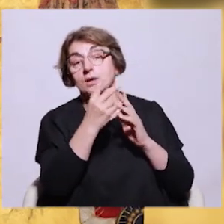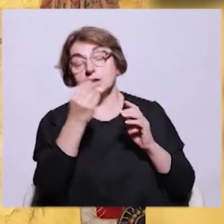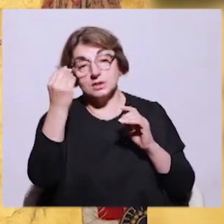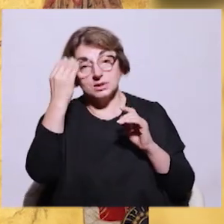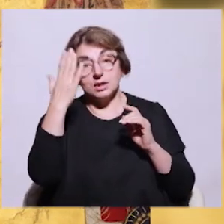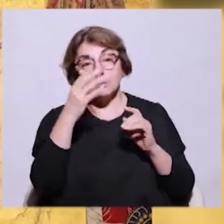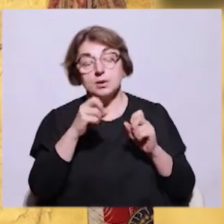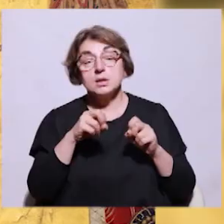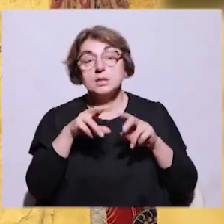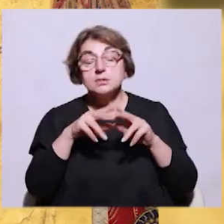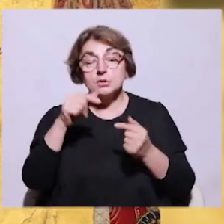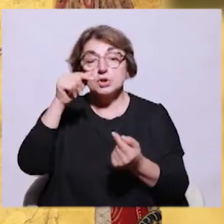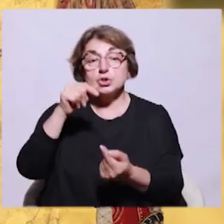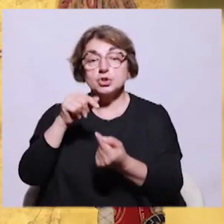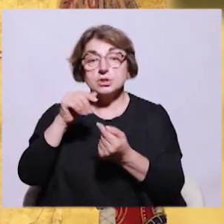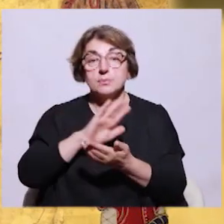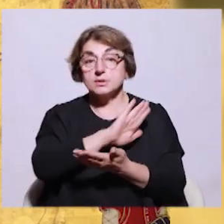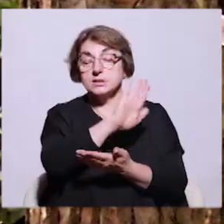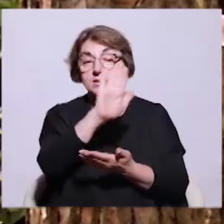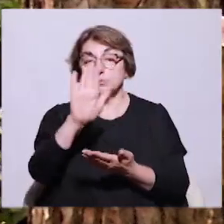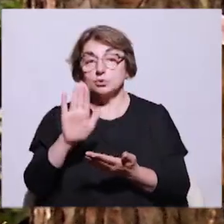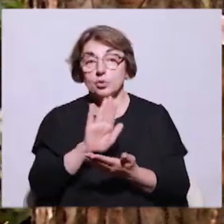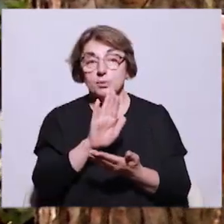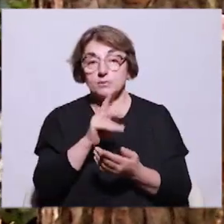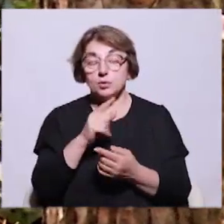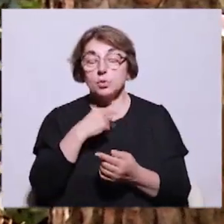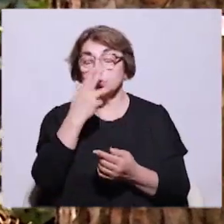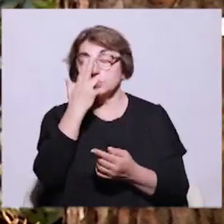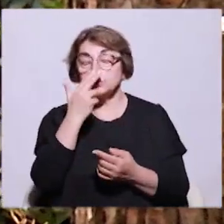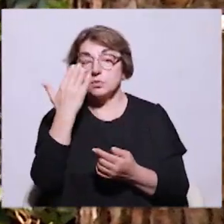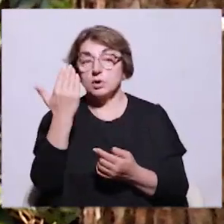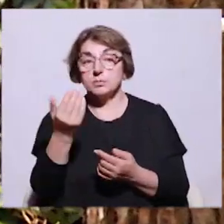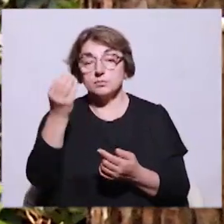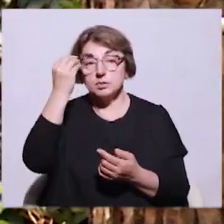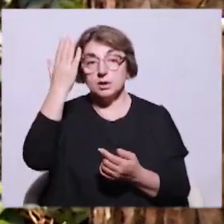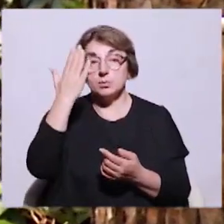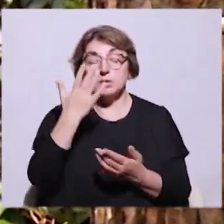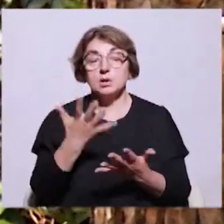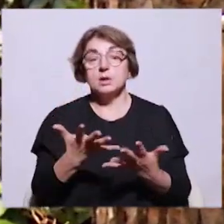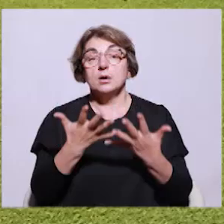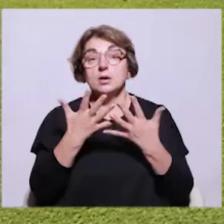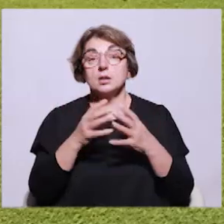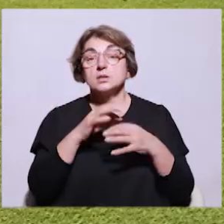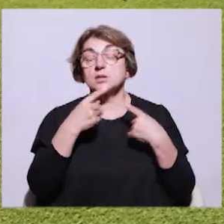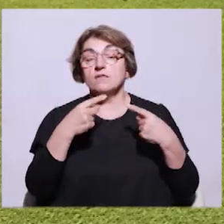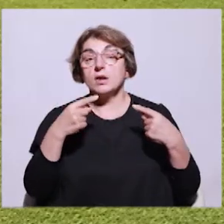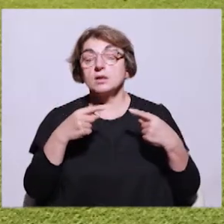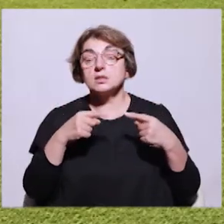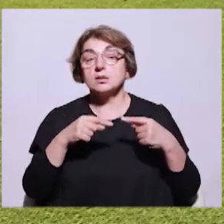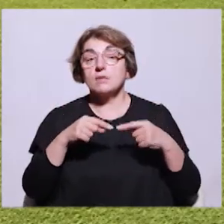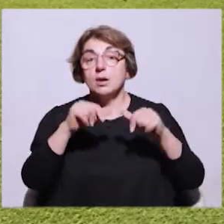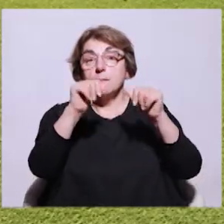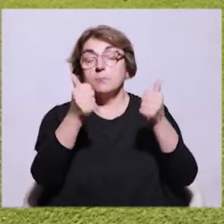იაპონულ სტილში სიტყვობრივად, როგორც შეეოდათ იაპონელებს, გამოსახულ ფიგურებს და მინდა